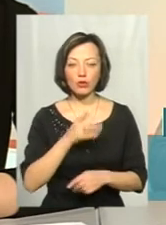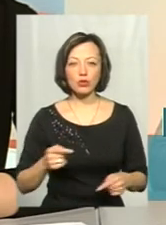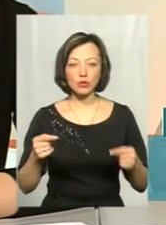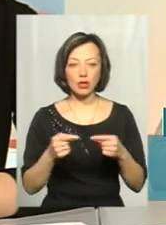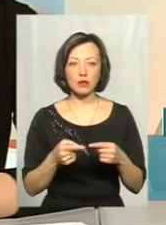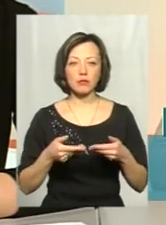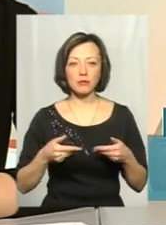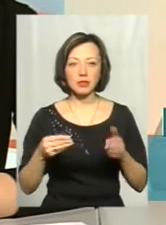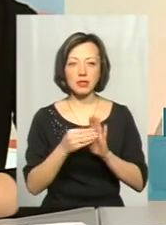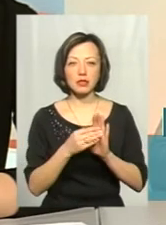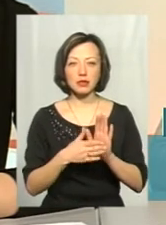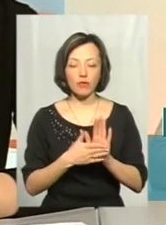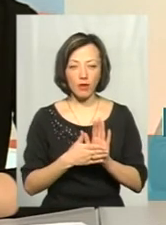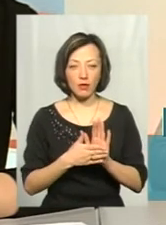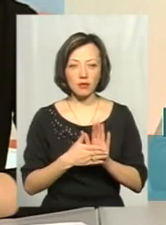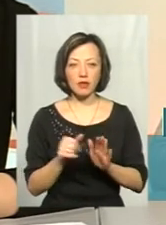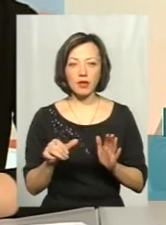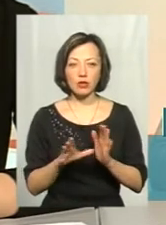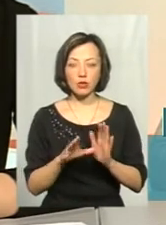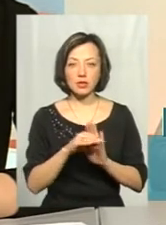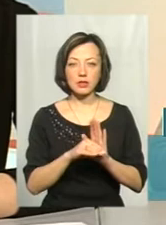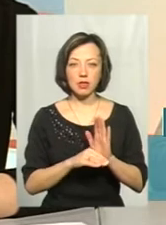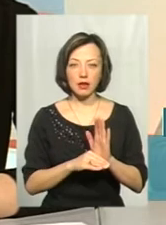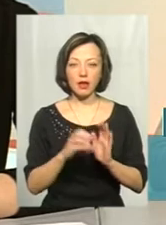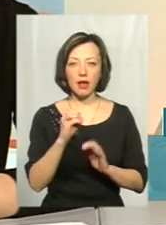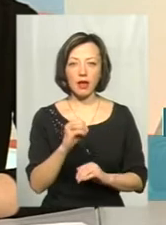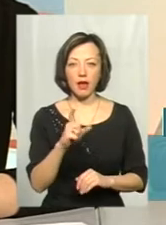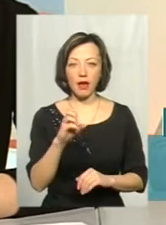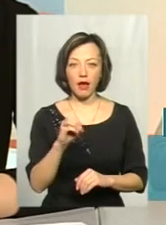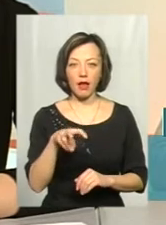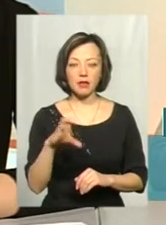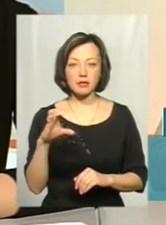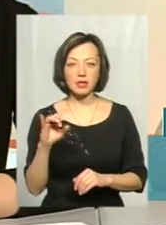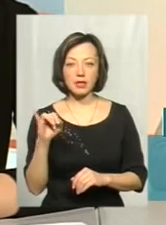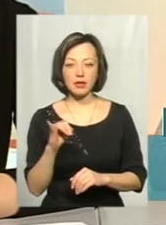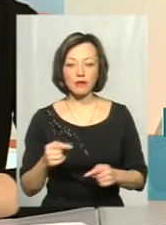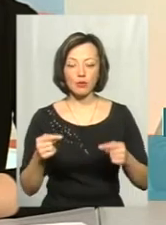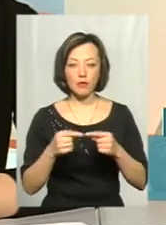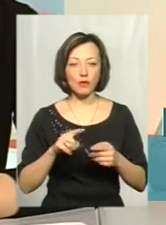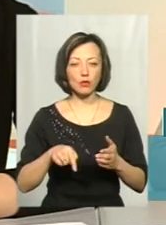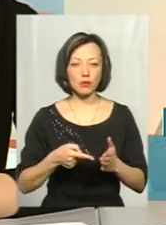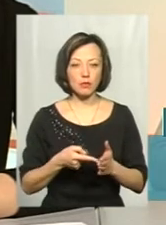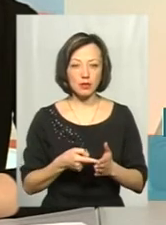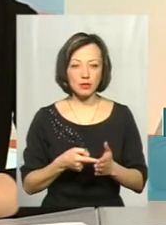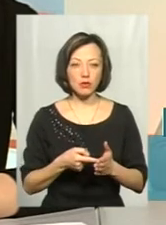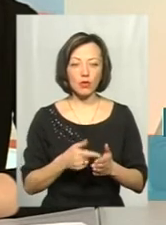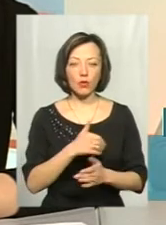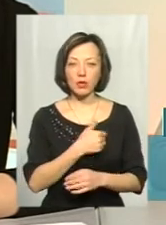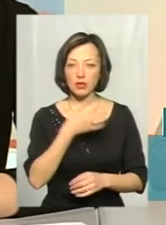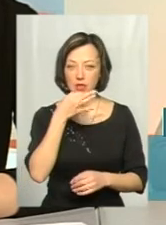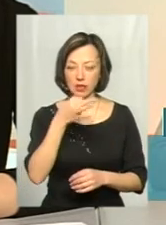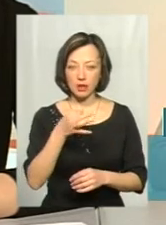Ми зареєструвалися в електронній системі eHealth. Ну, і відповідно, місто, я б хотіла зазначити,